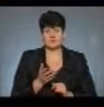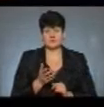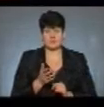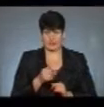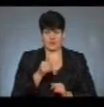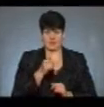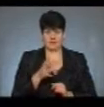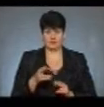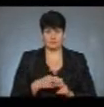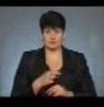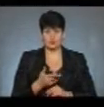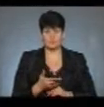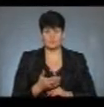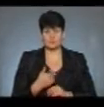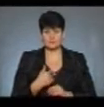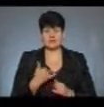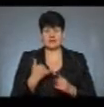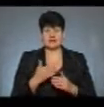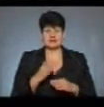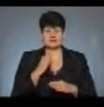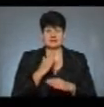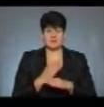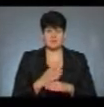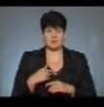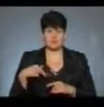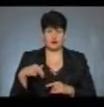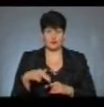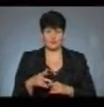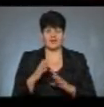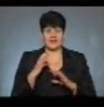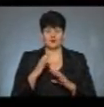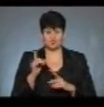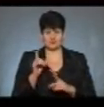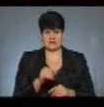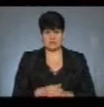не можуть без цього. От ми там загородили, вони переходять до автобусів.